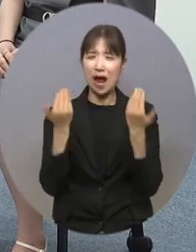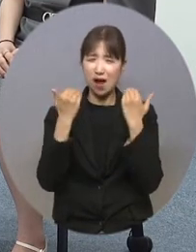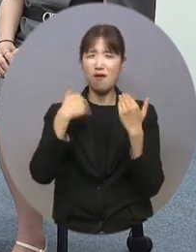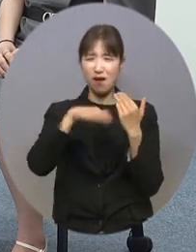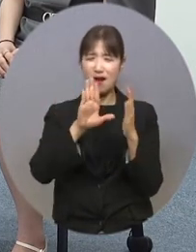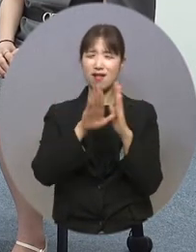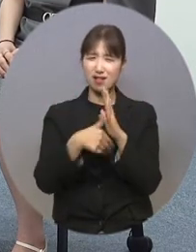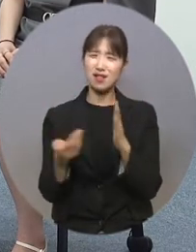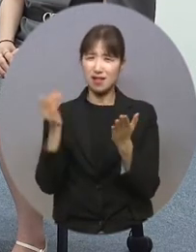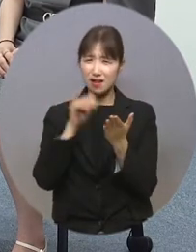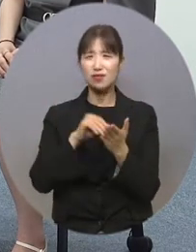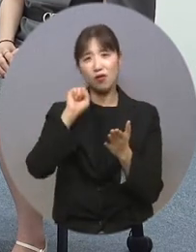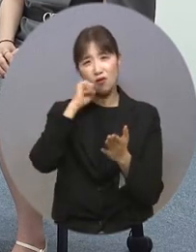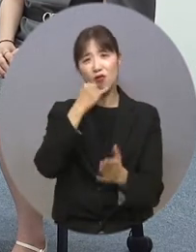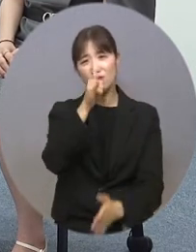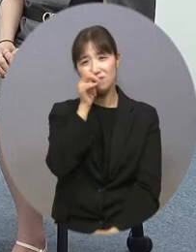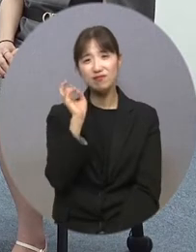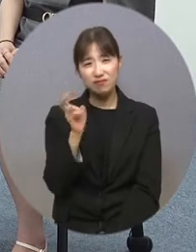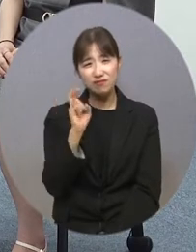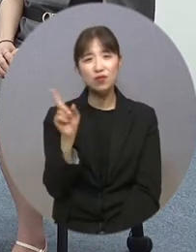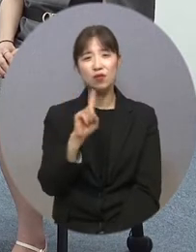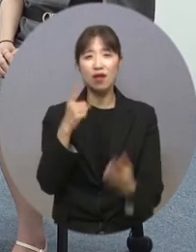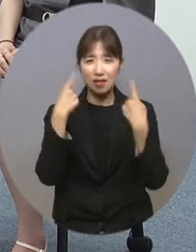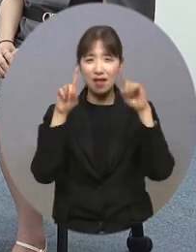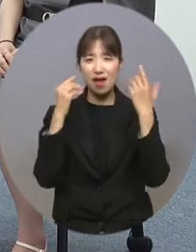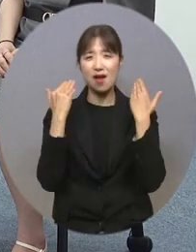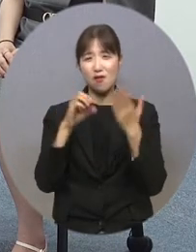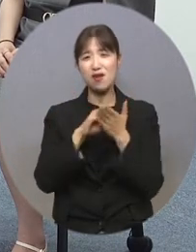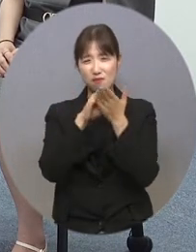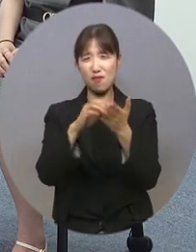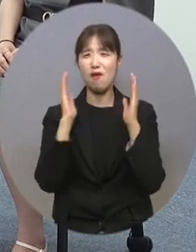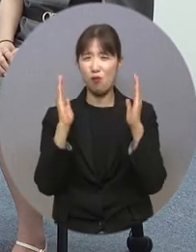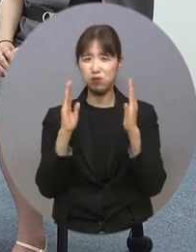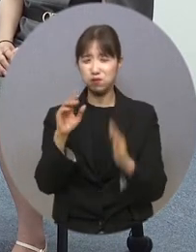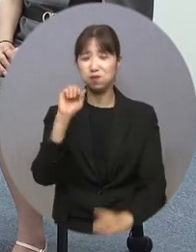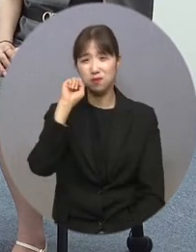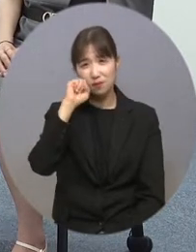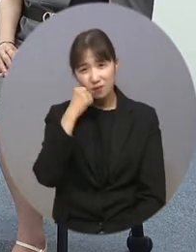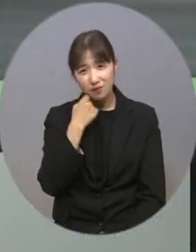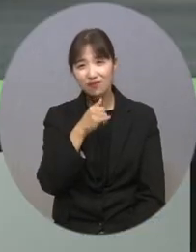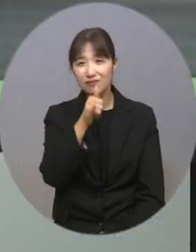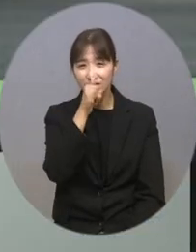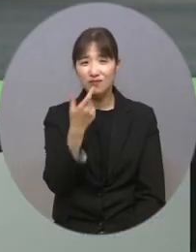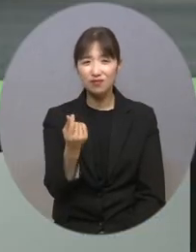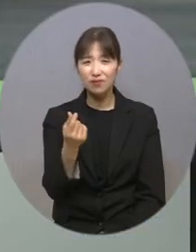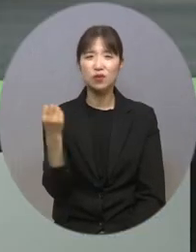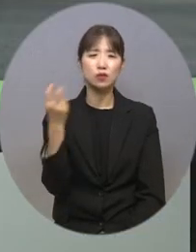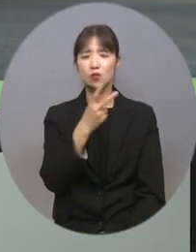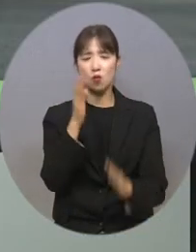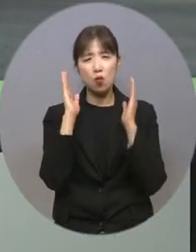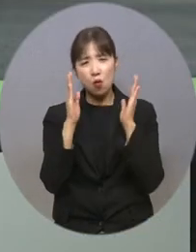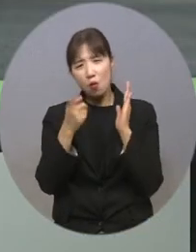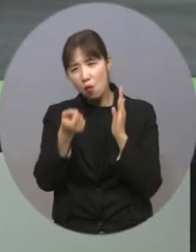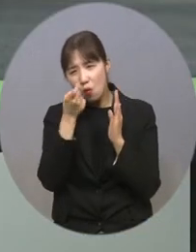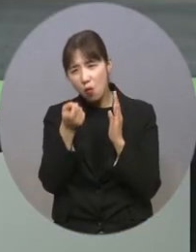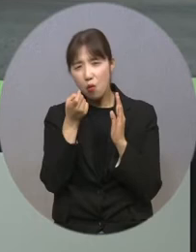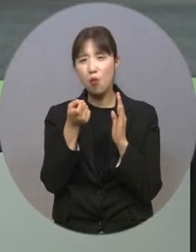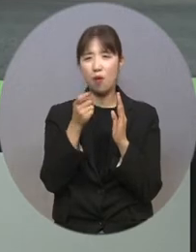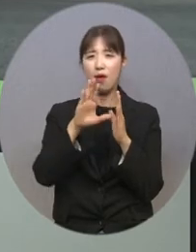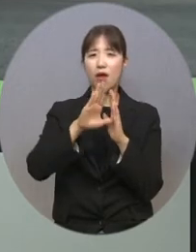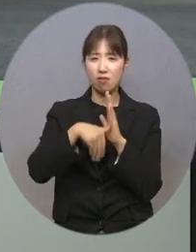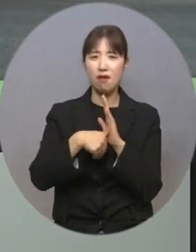때까지도 어려우실 수 있을것 같아요 대학교에 입학하기 까지 공부하는데 그렇죠 그리고 뭐 학습에 있어서